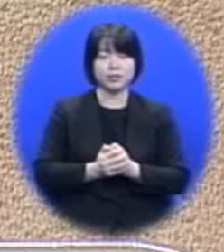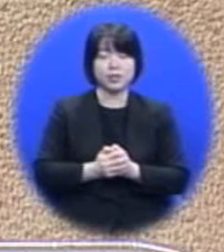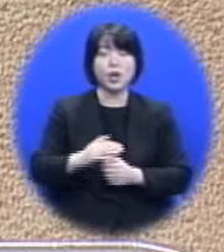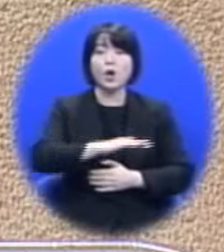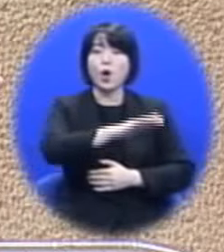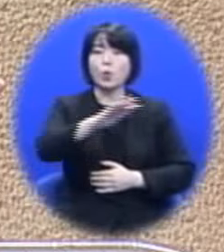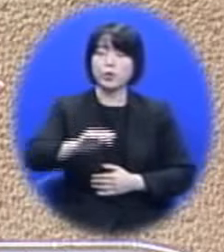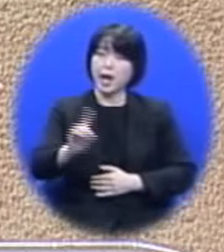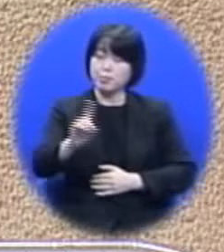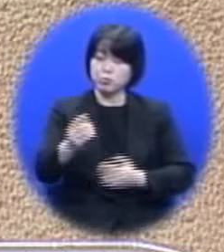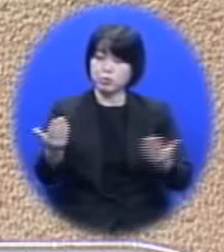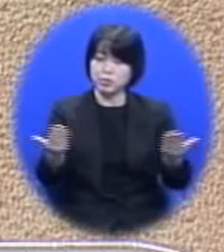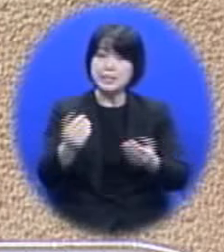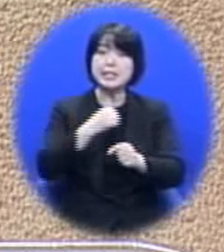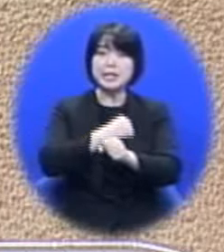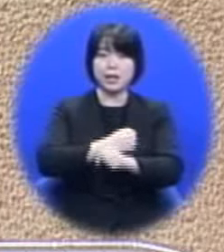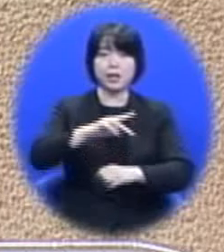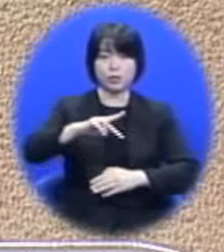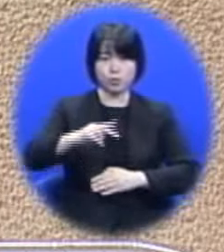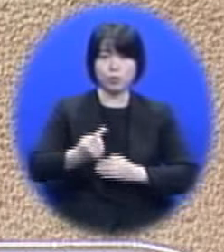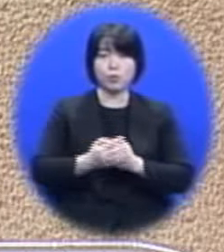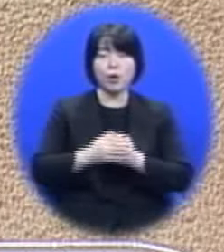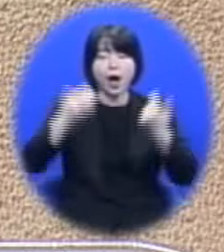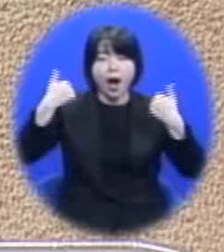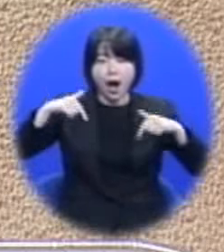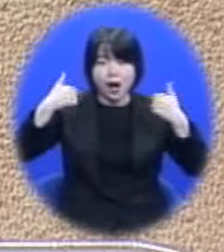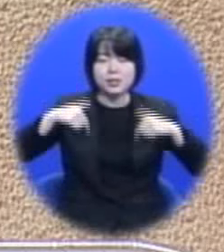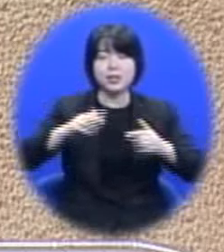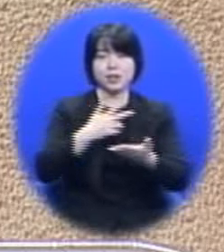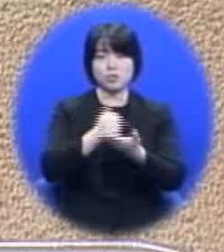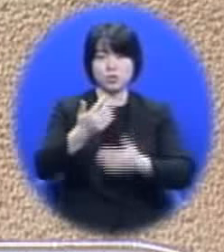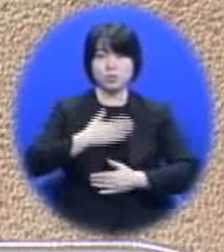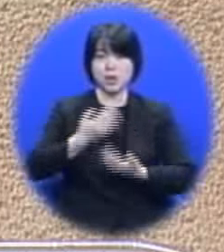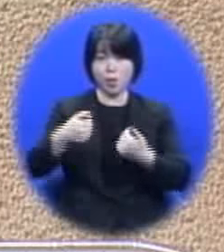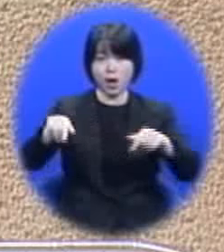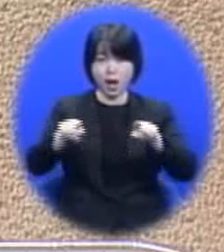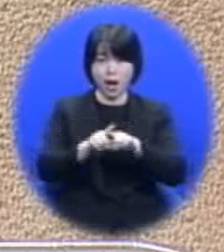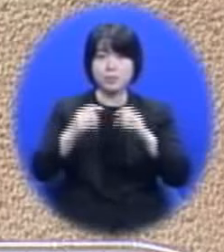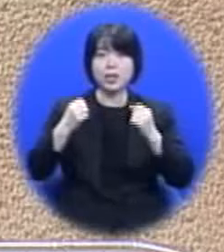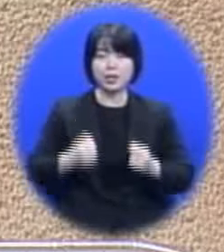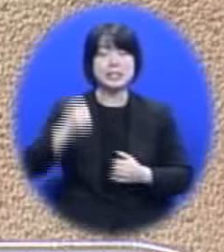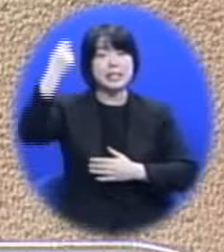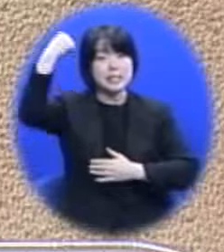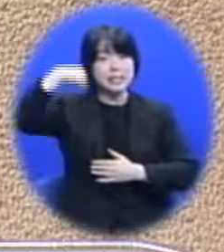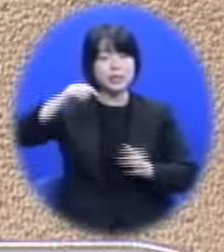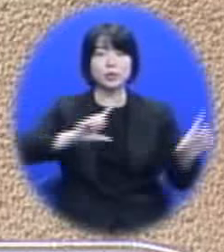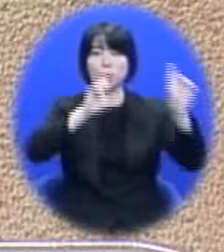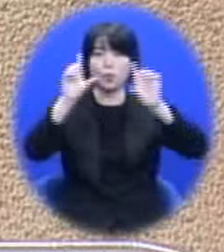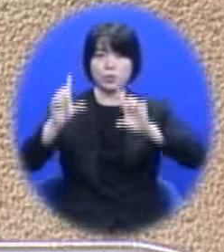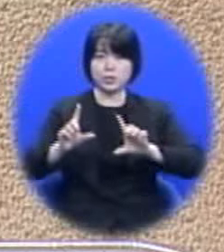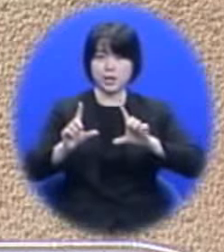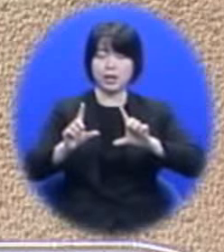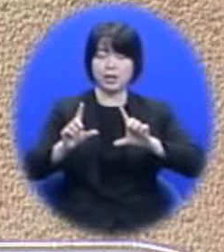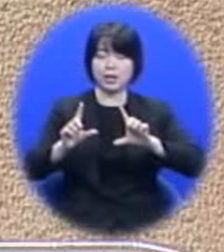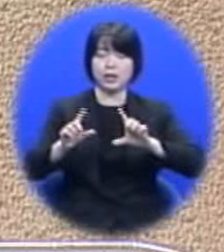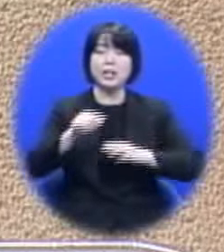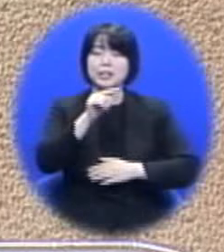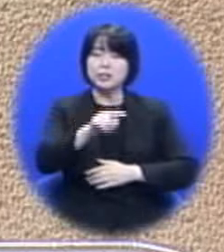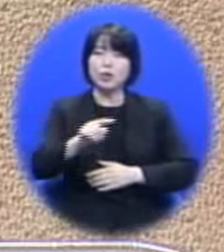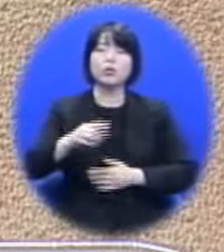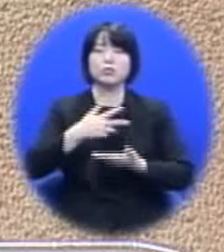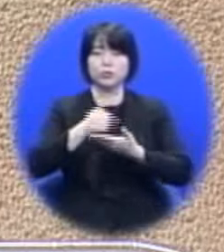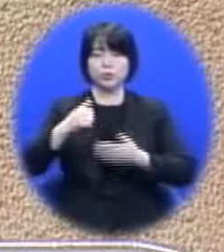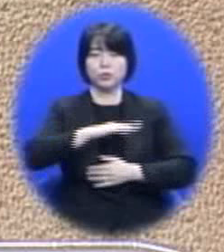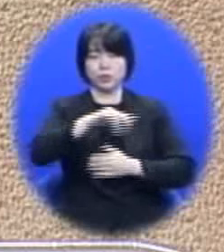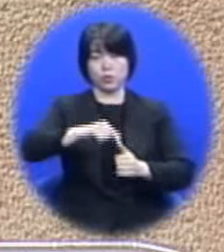우리가 무슨 일을 하든지 항상 주님이 나와 함께 계심을 느끼고 살게, 주님은 그렇게 우리를 구원해